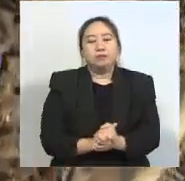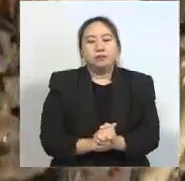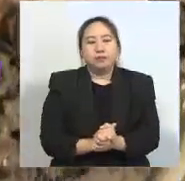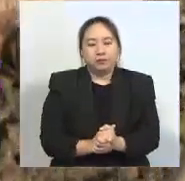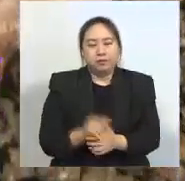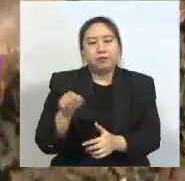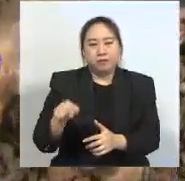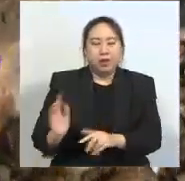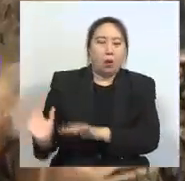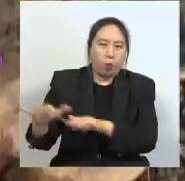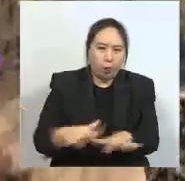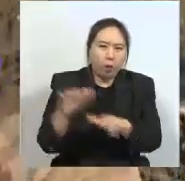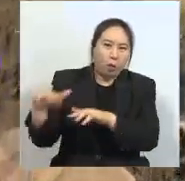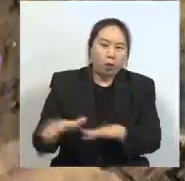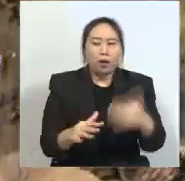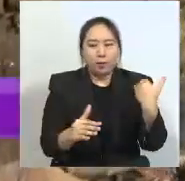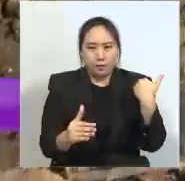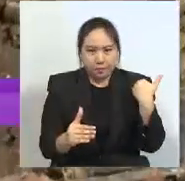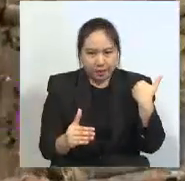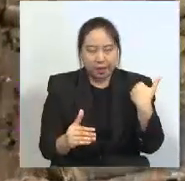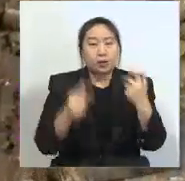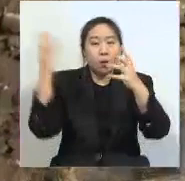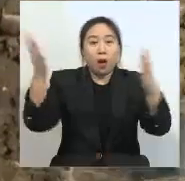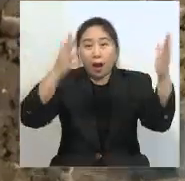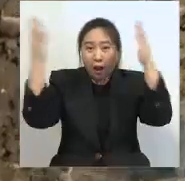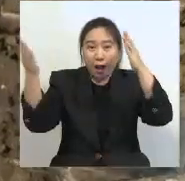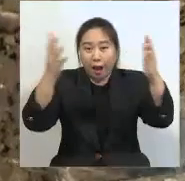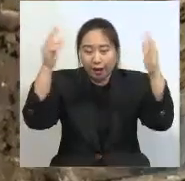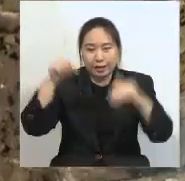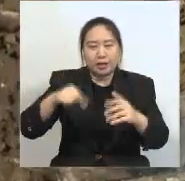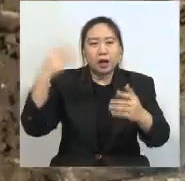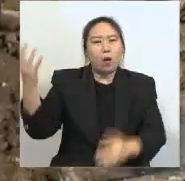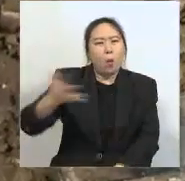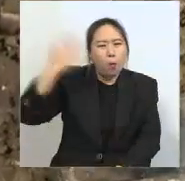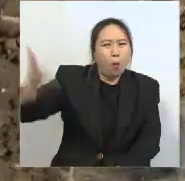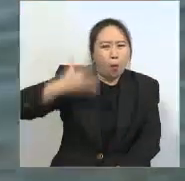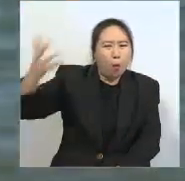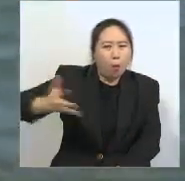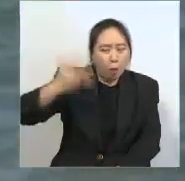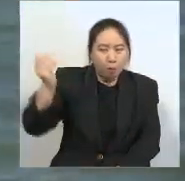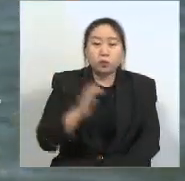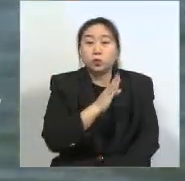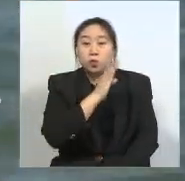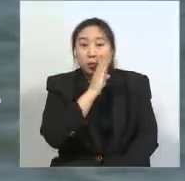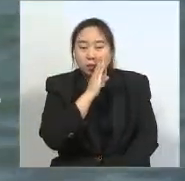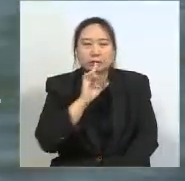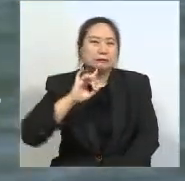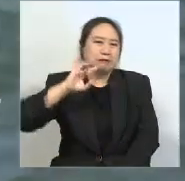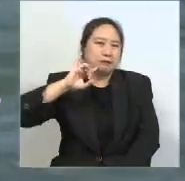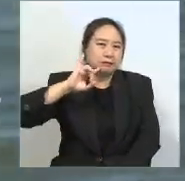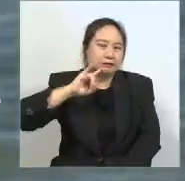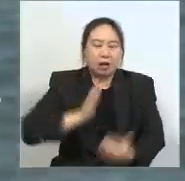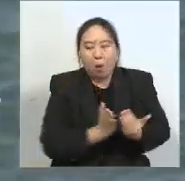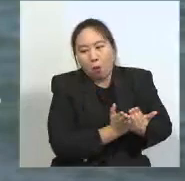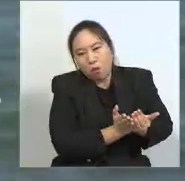นี่ยค่ะมันมีเกิดขึ้นเป็นจำนวนมากชาวบ้านบอกว่าสภาพอากาศแบบนี้ลมแรงแบบนี้เนี่ยนะคะถ้าหากยังฝืนออกเรือไปหาป